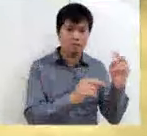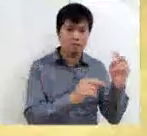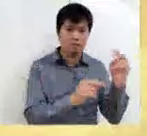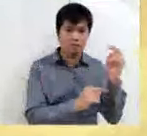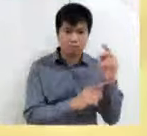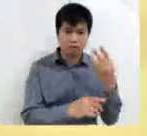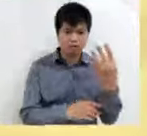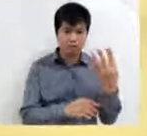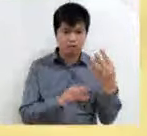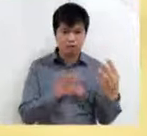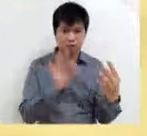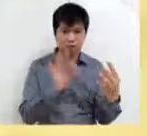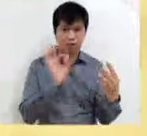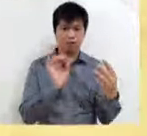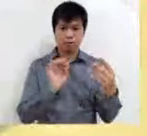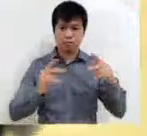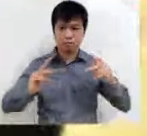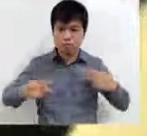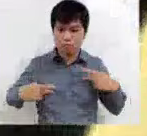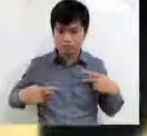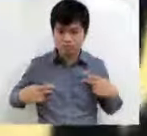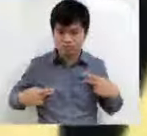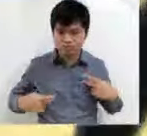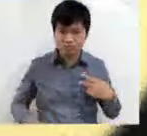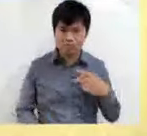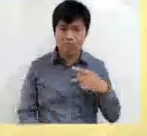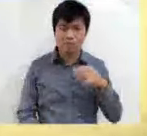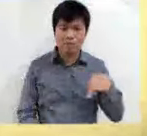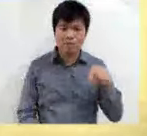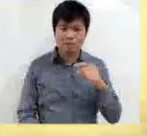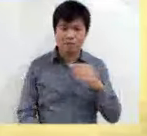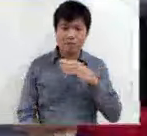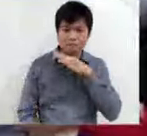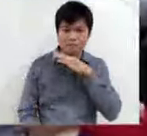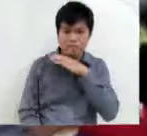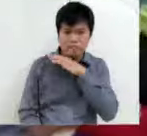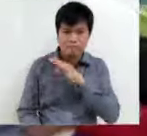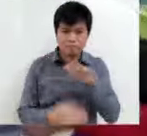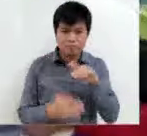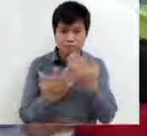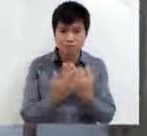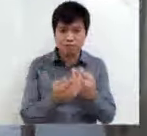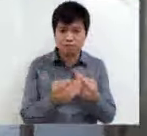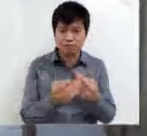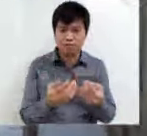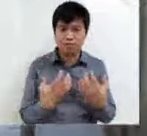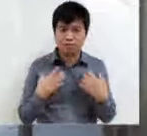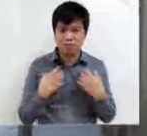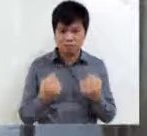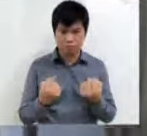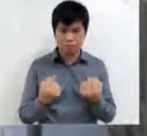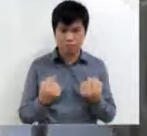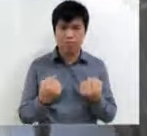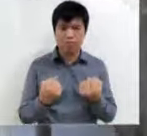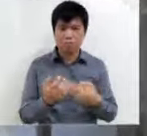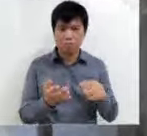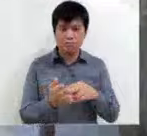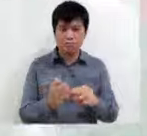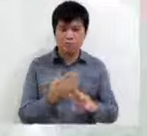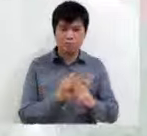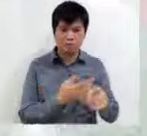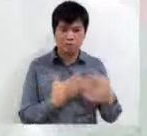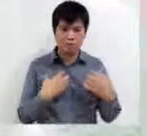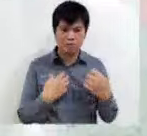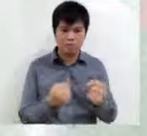ng bakterya na Mycoplasma pneumoniae. Lahat sila gumaling na. Yan din ang kumakalat na impeksyon sa China na ayon